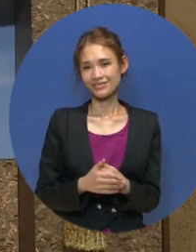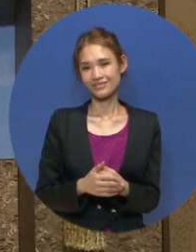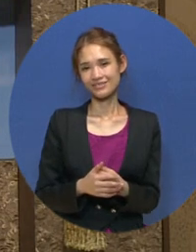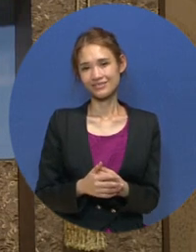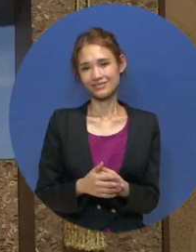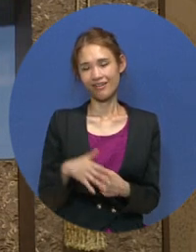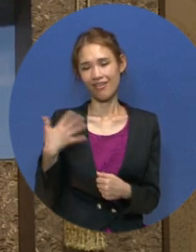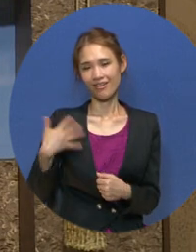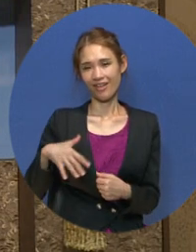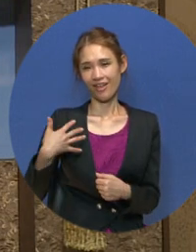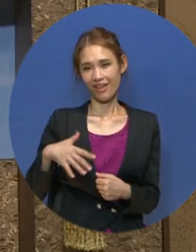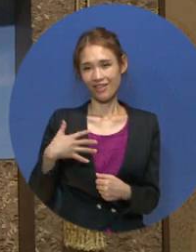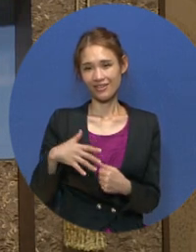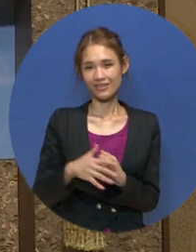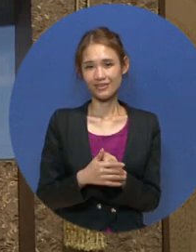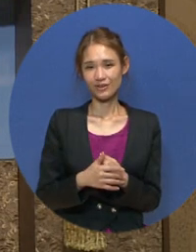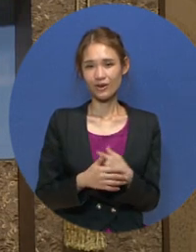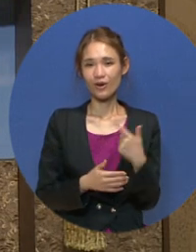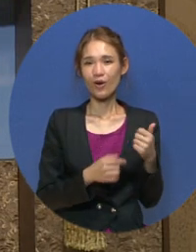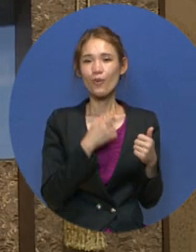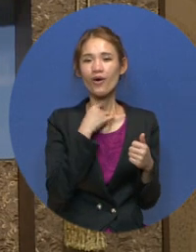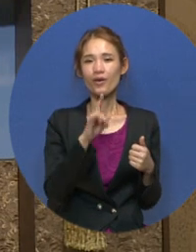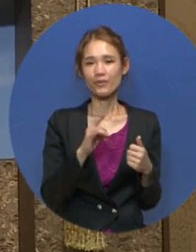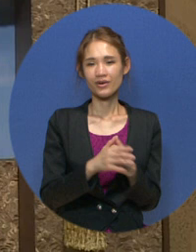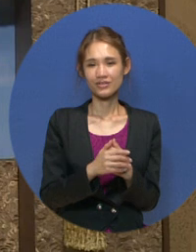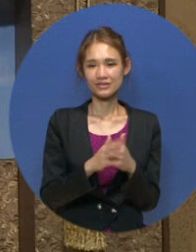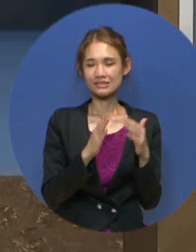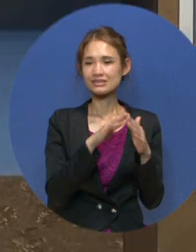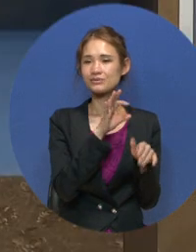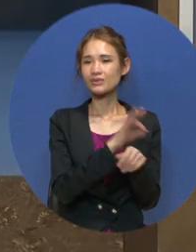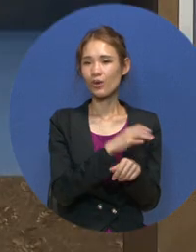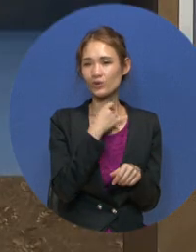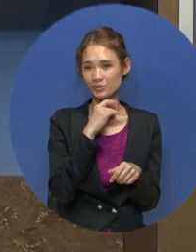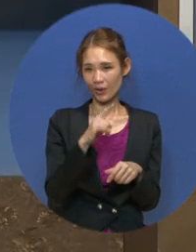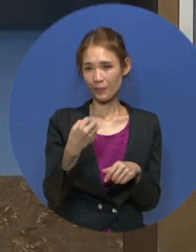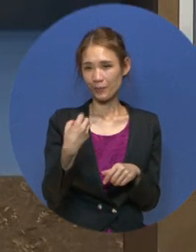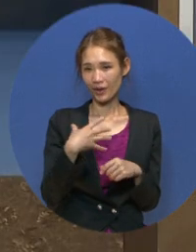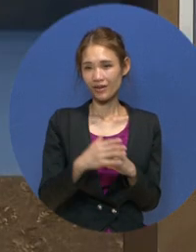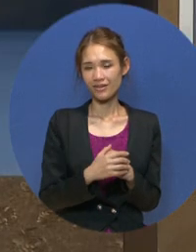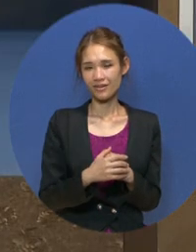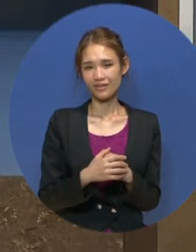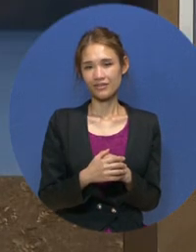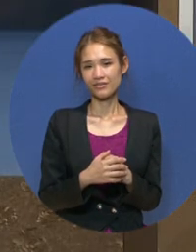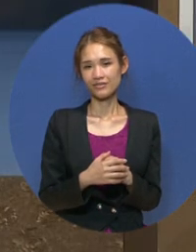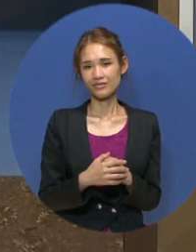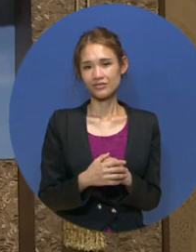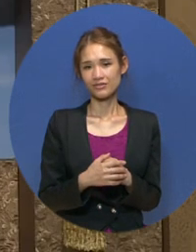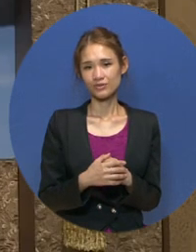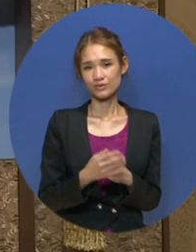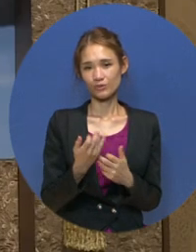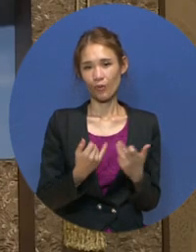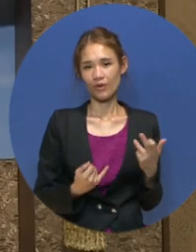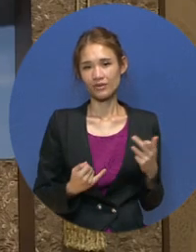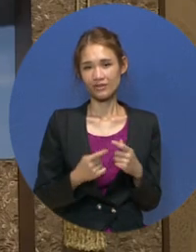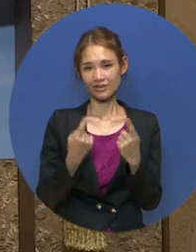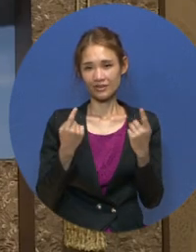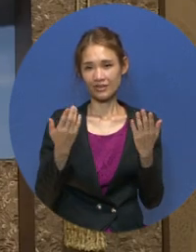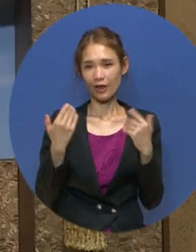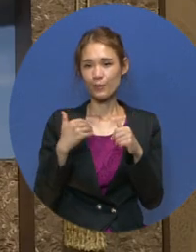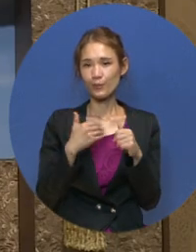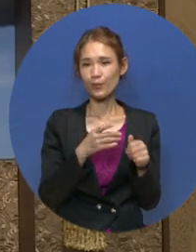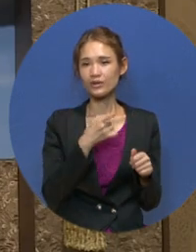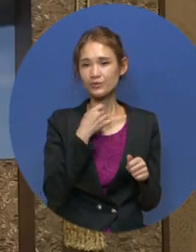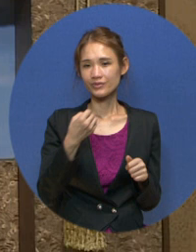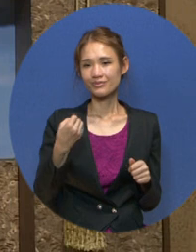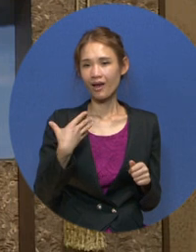대단하시네요. 네, 그래서 뭐 할 거냐고 물어봤더니 집 살 거라고 그러더라고요. 그리고 우와. 동생들 대학 보낼 거라고 그런